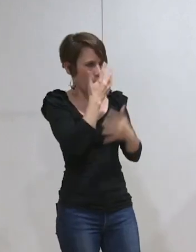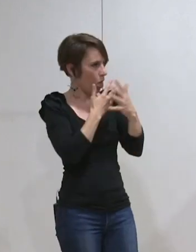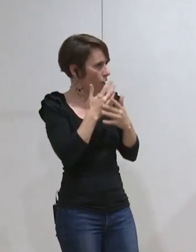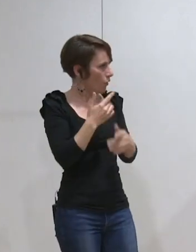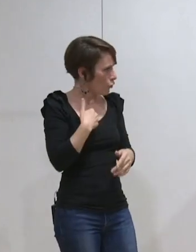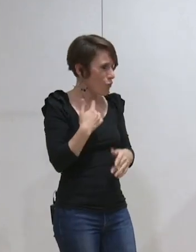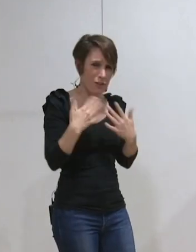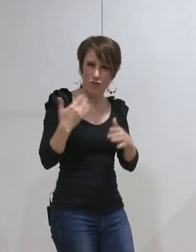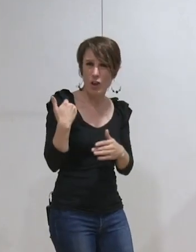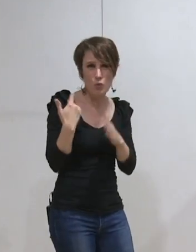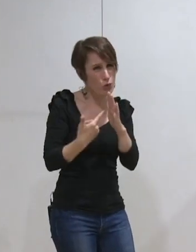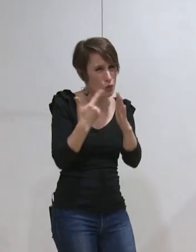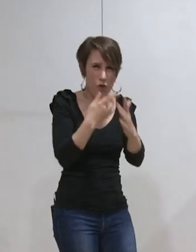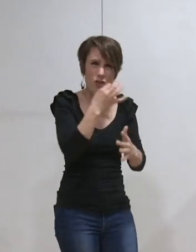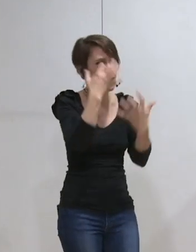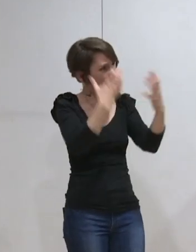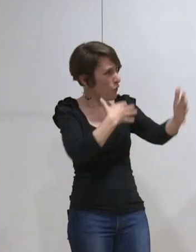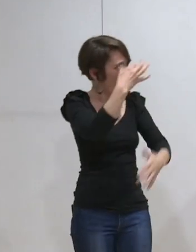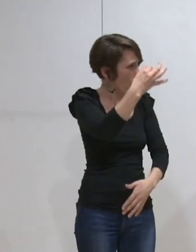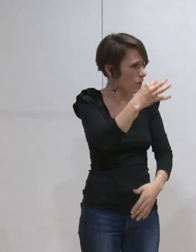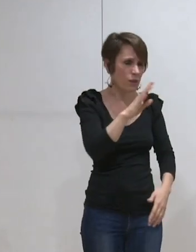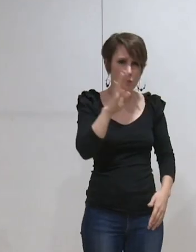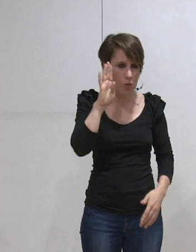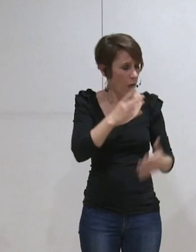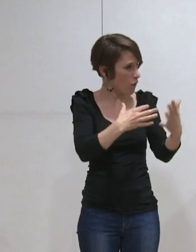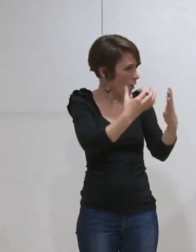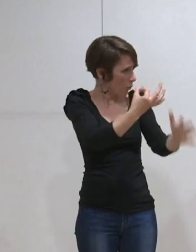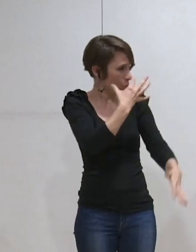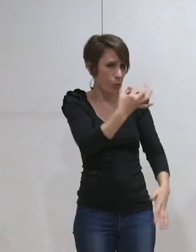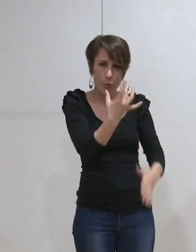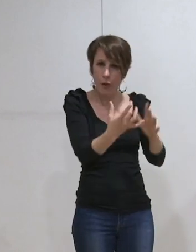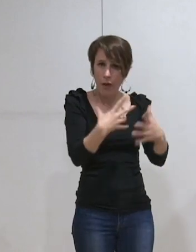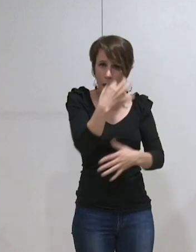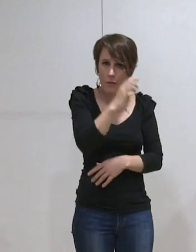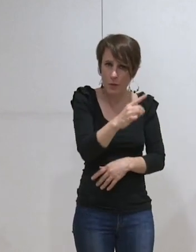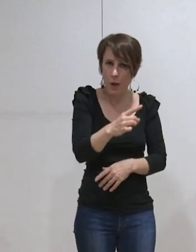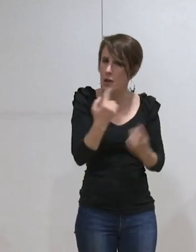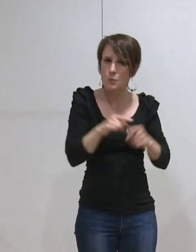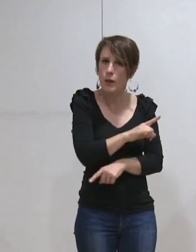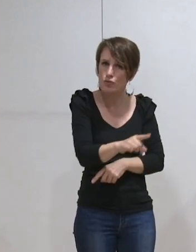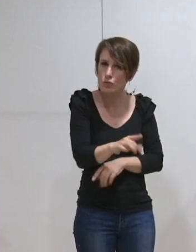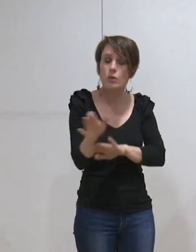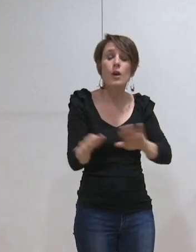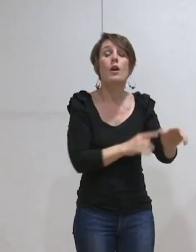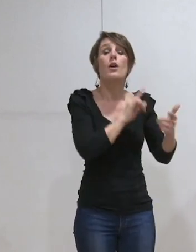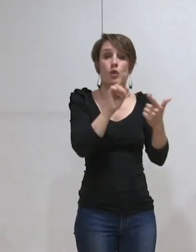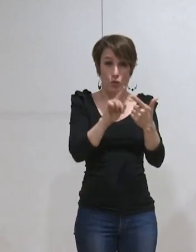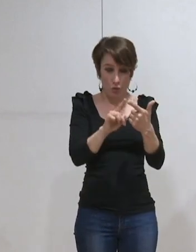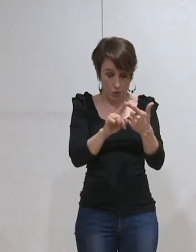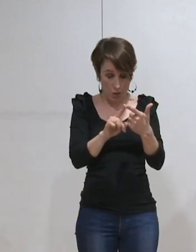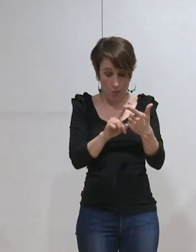c cesser cette injustice deuxème deuxème rappel au règlement nous n'avons pas été invité à ma